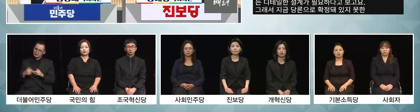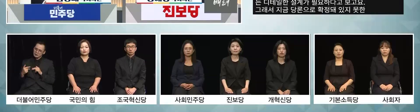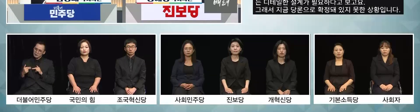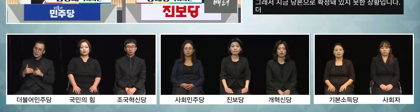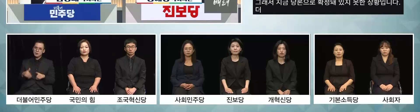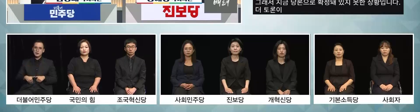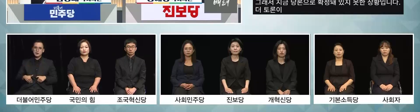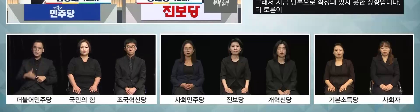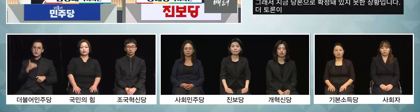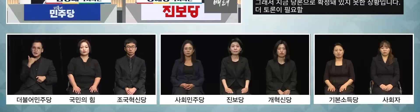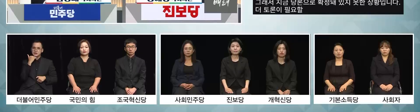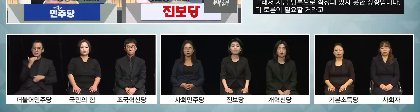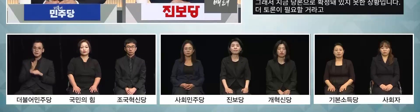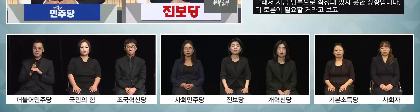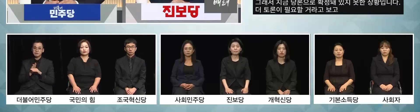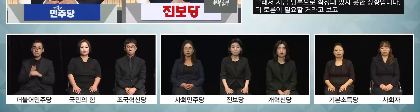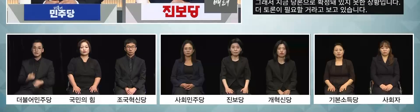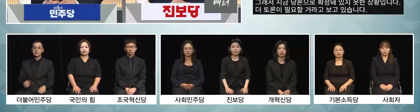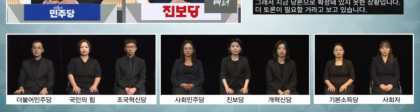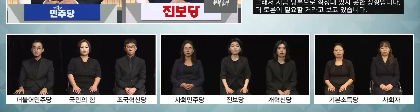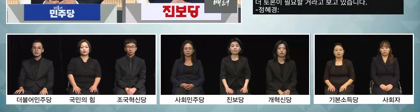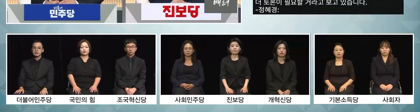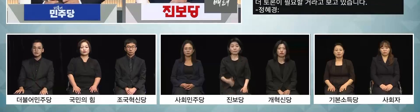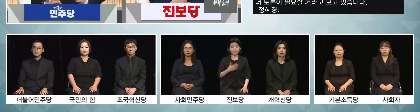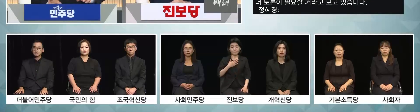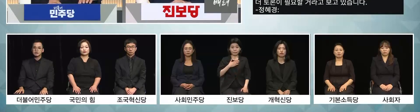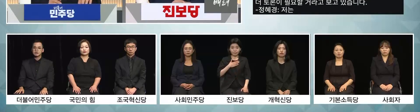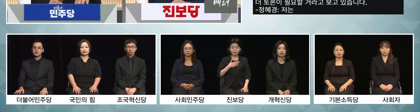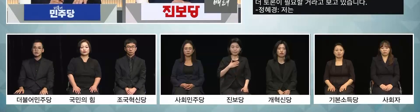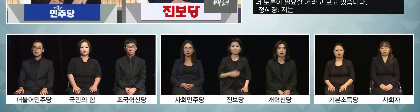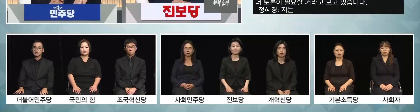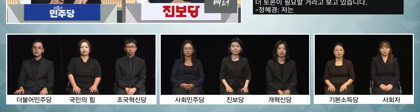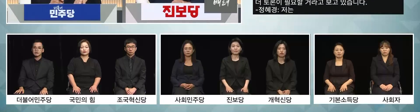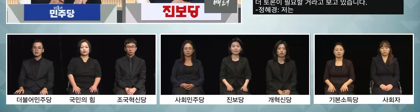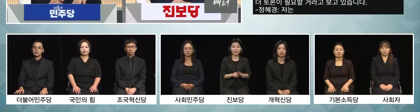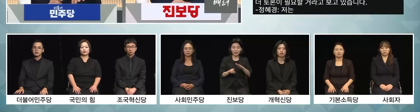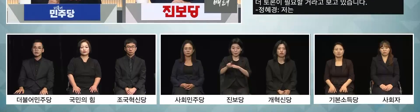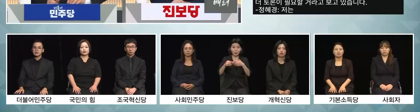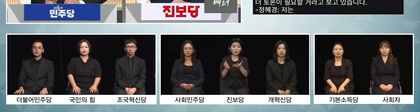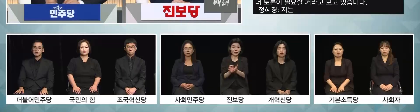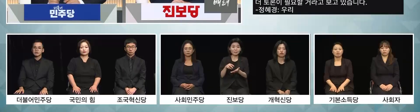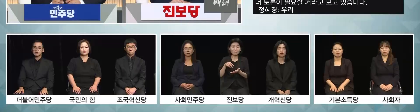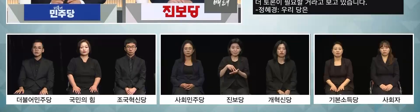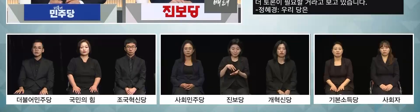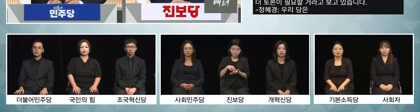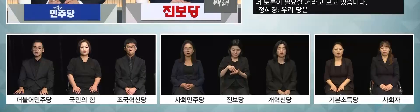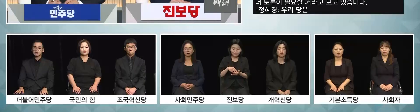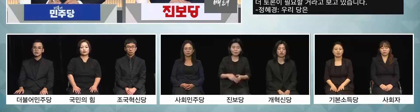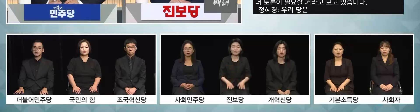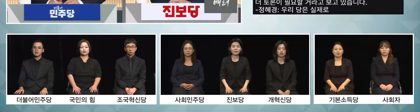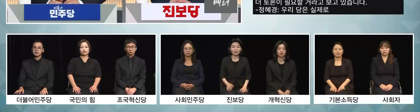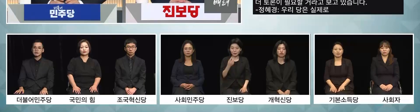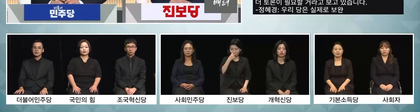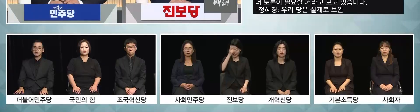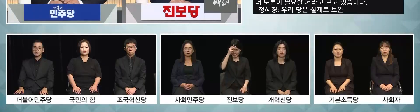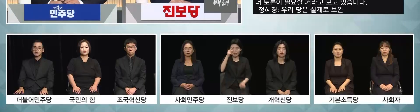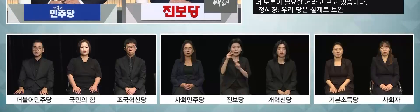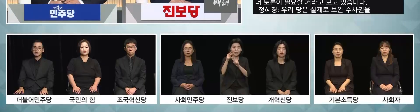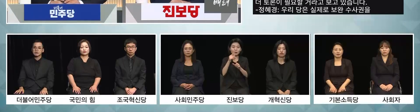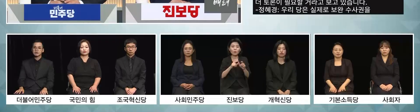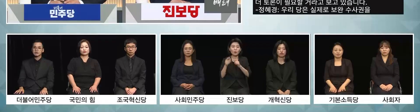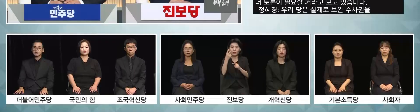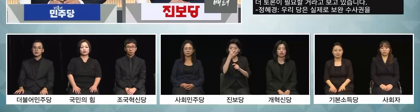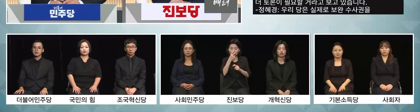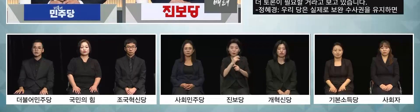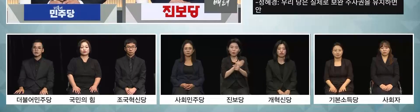있습니다. 네, 저는 우리 당은 실제로 이제 보안 수사권을 유지하면 안